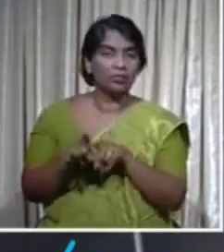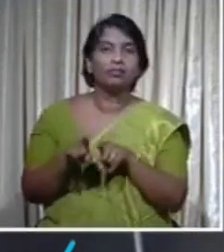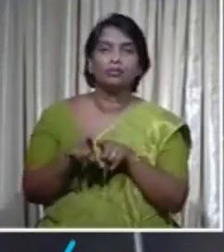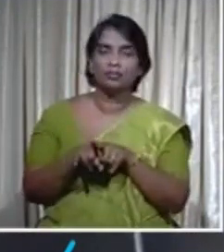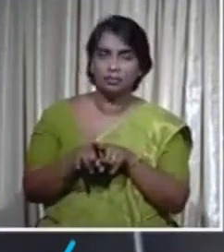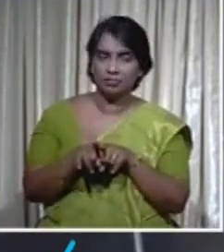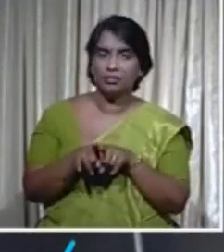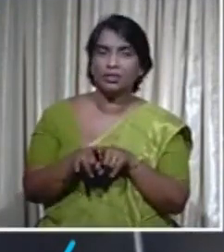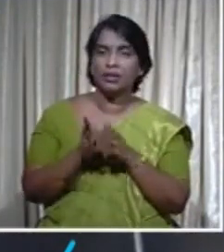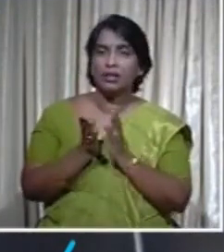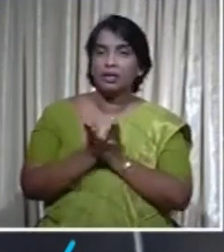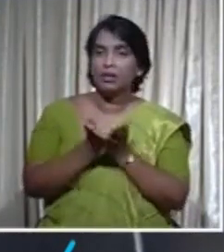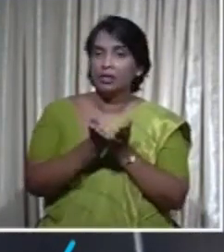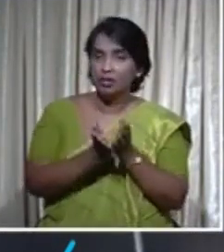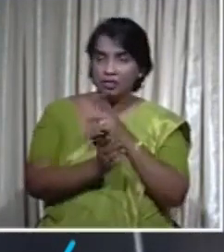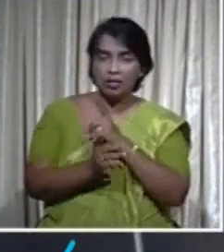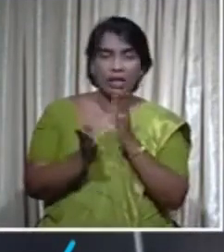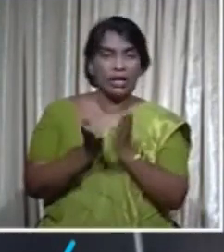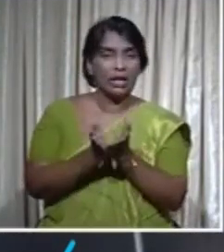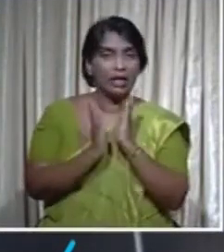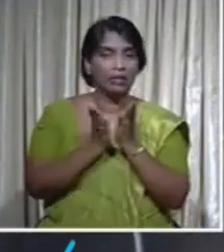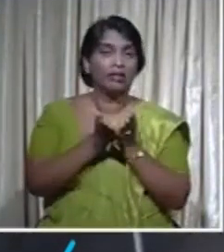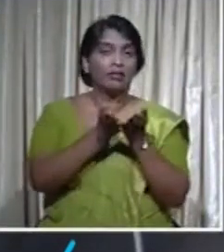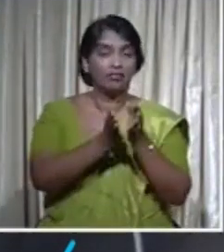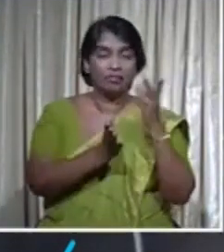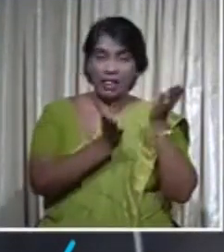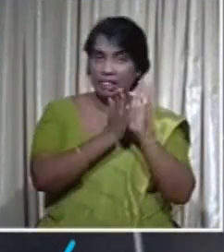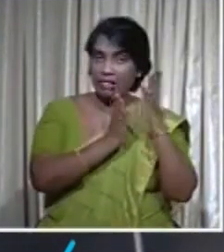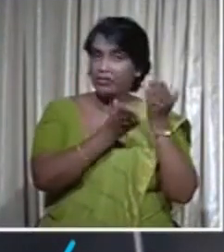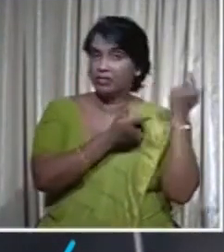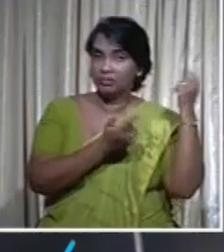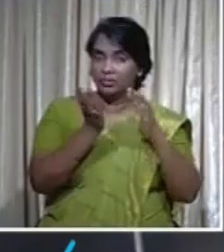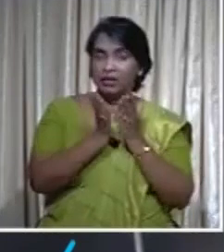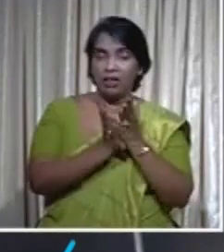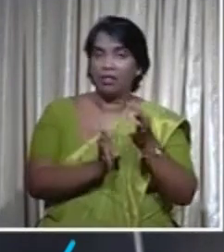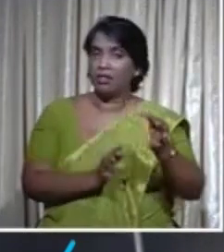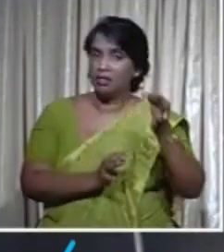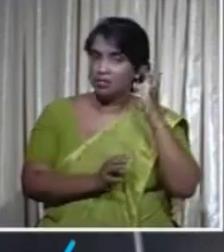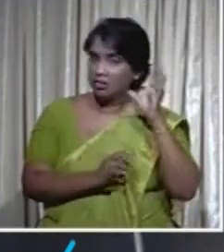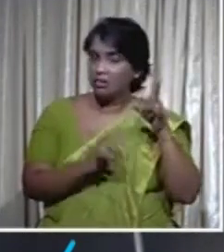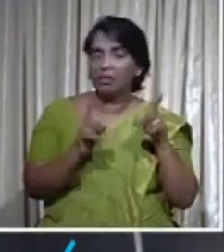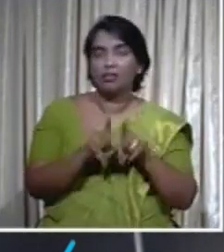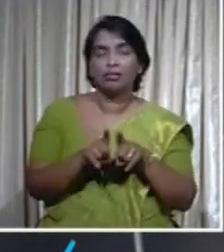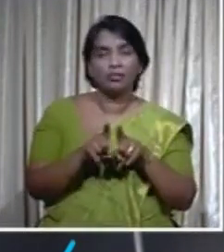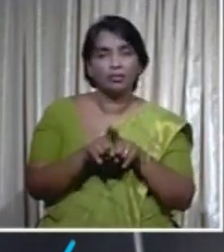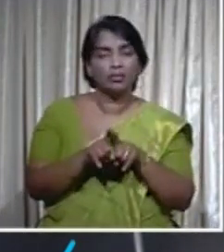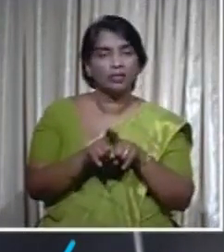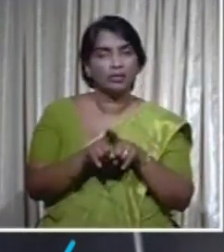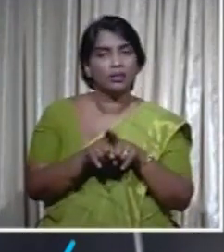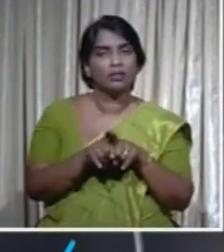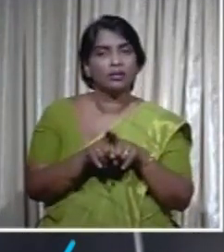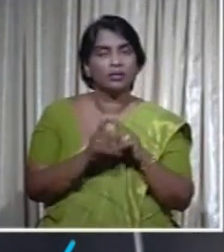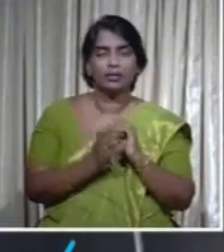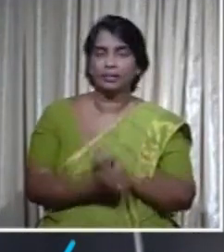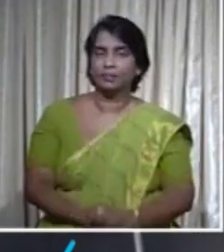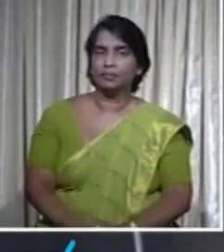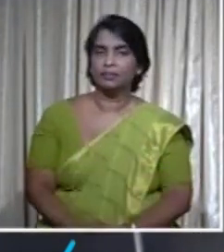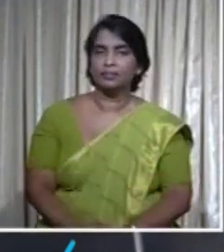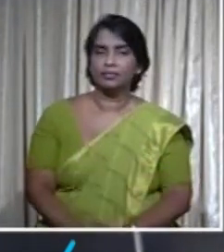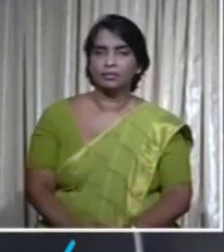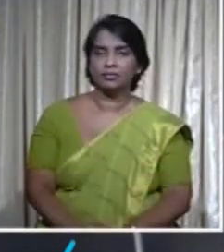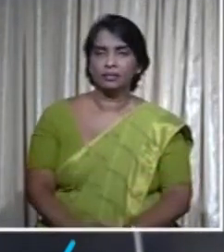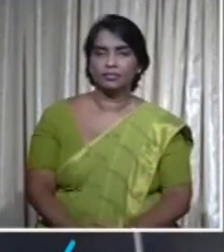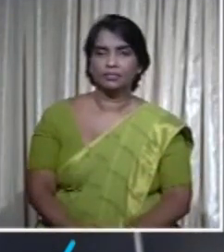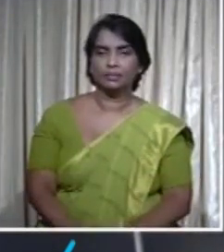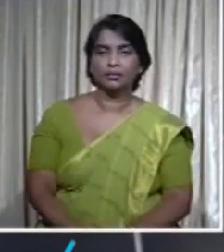இந்தியா ட்ரோலர்கள் வருவதை தடை செய்கின்ற சட்டம் என்ற ஒரு வகையிலே உள்ளூர் ட்ரோலர்கள் உள்ளூர்